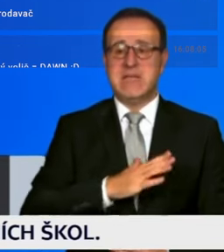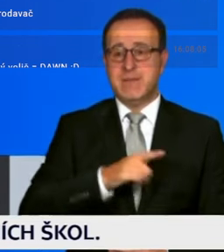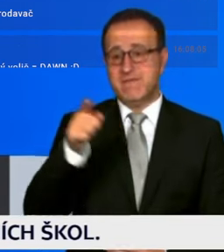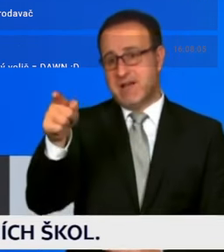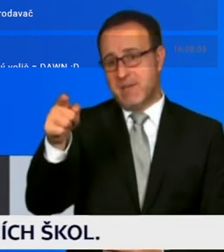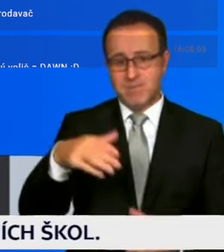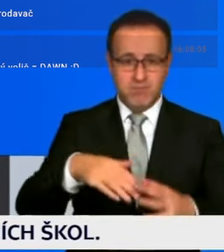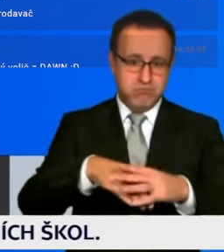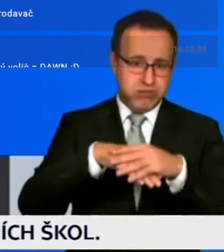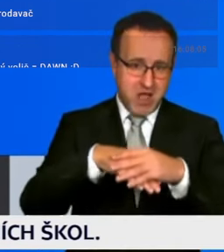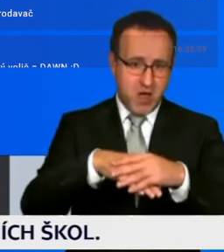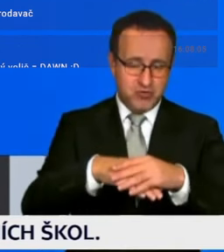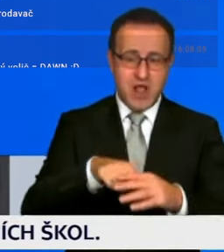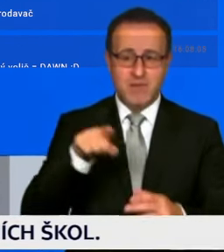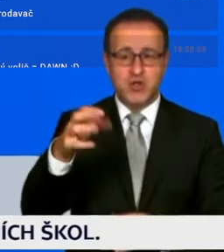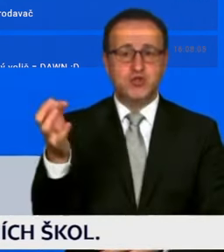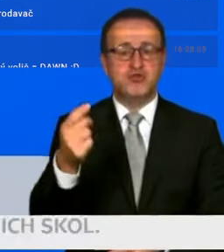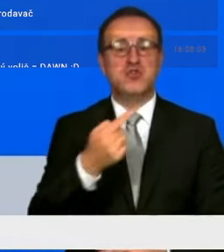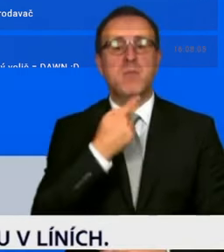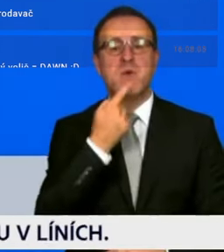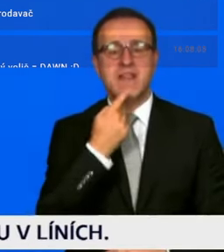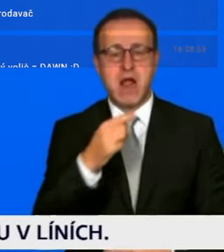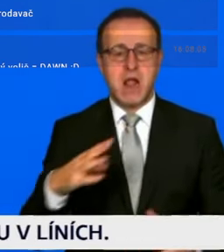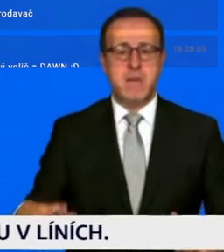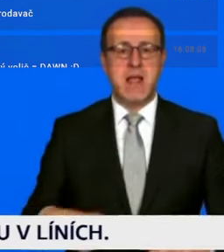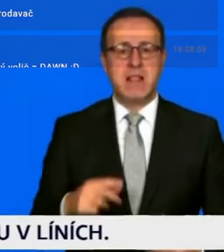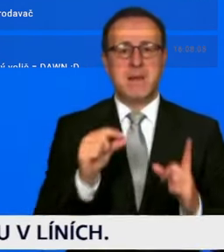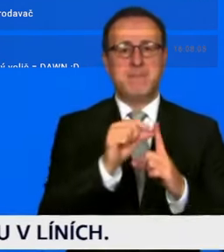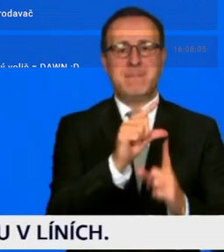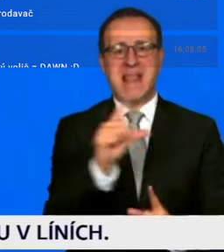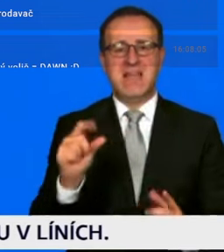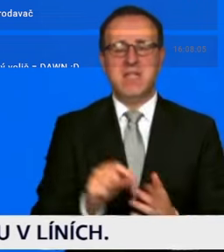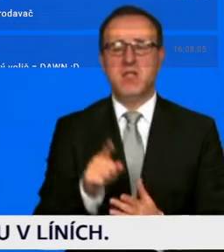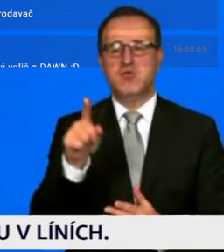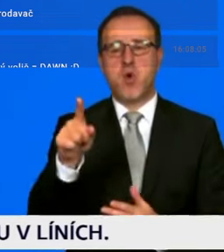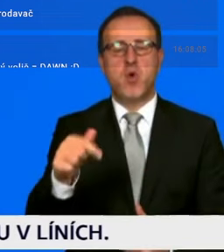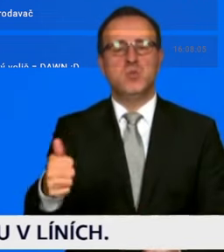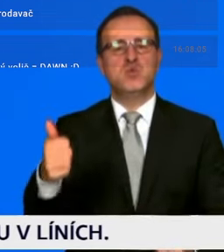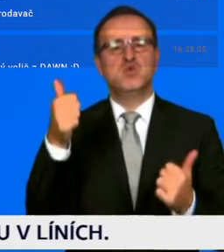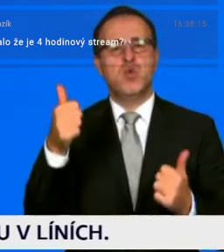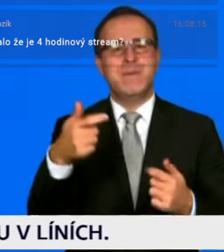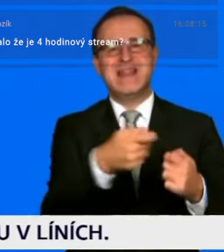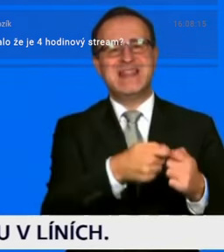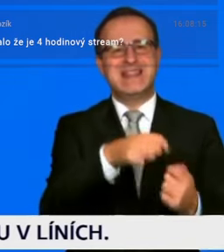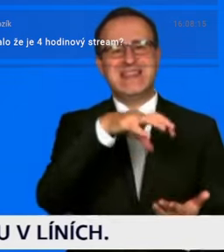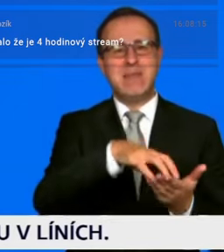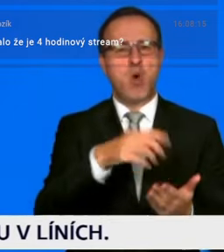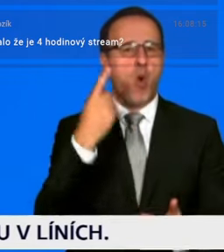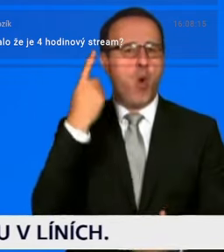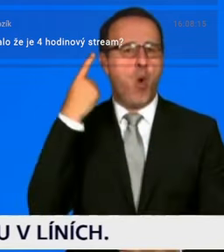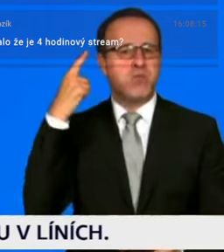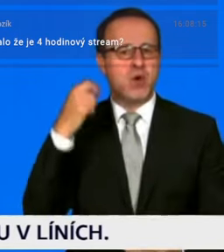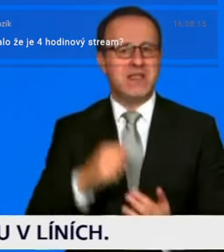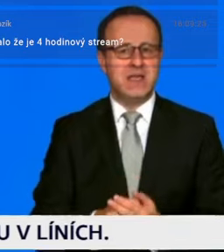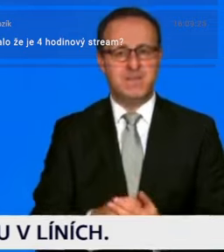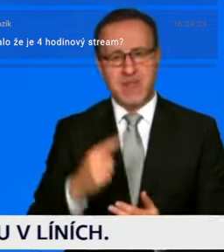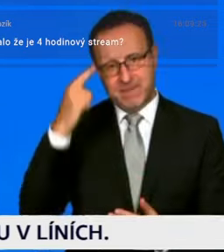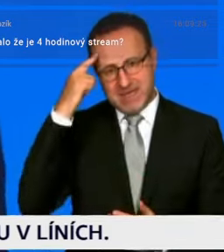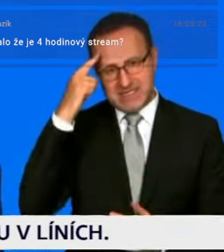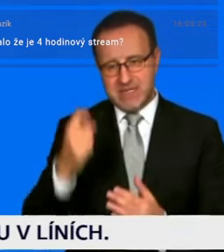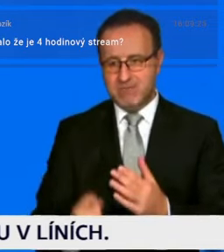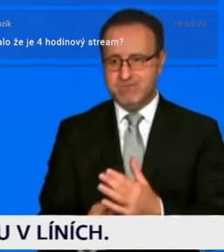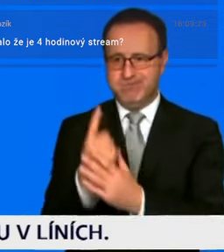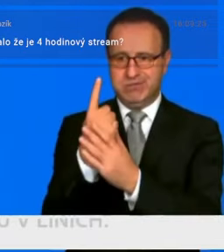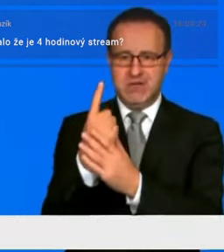eh k tomu čo ste povedali pán Pellegrini že to je skvelý tím odborníkov Tak myslím že z neho najviac vytŕča eh pán minister